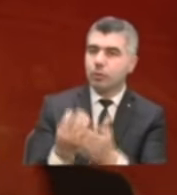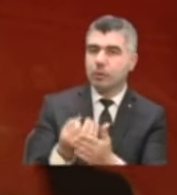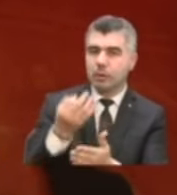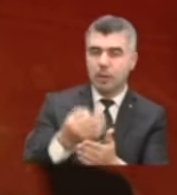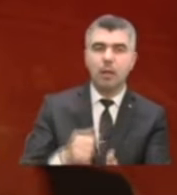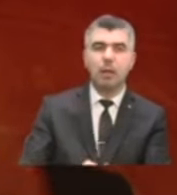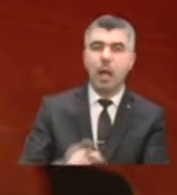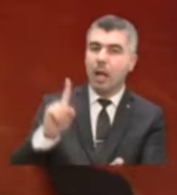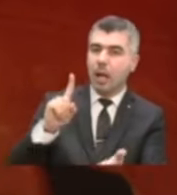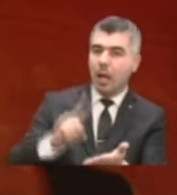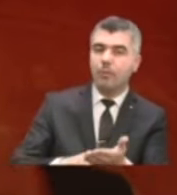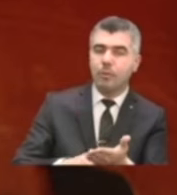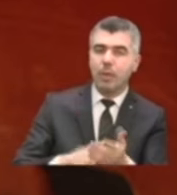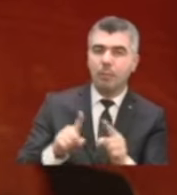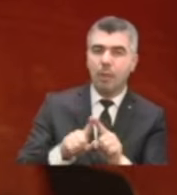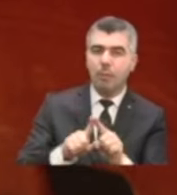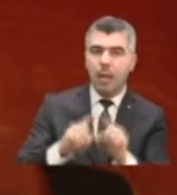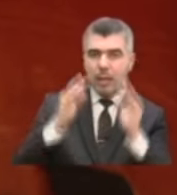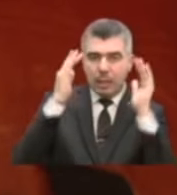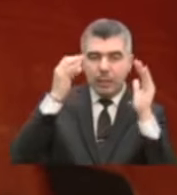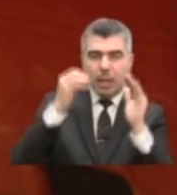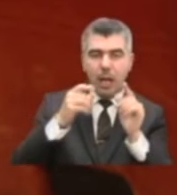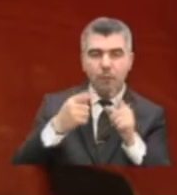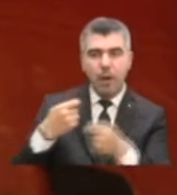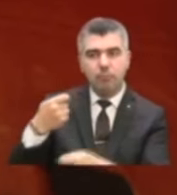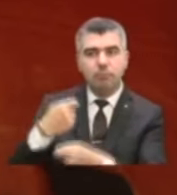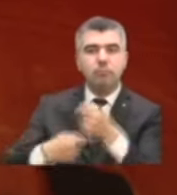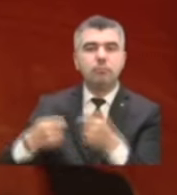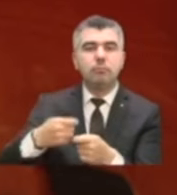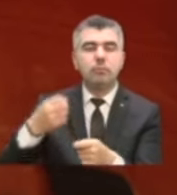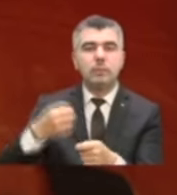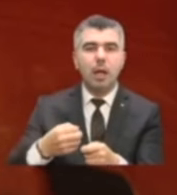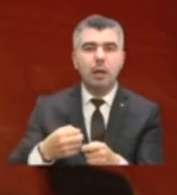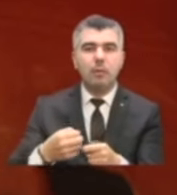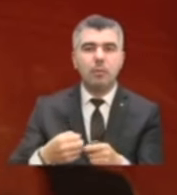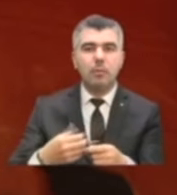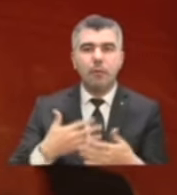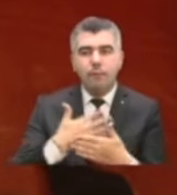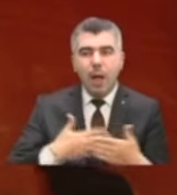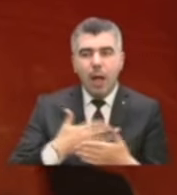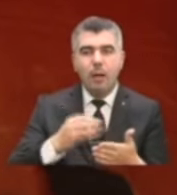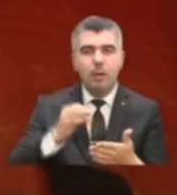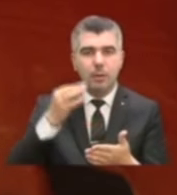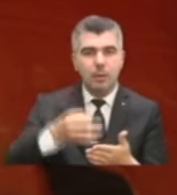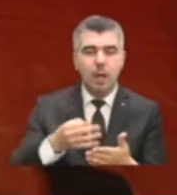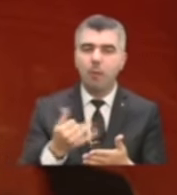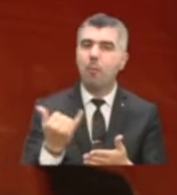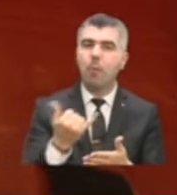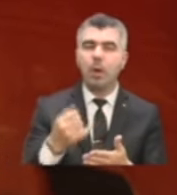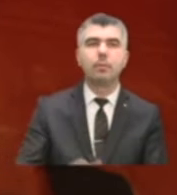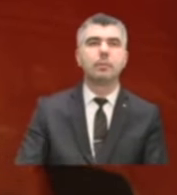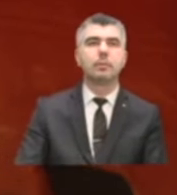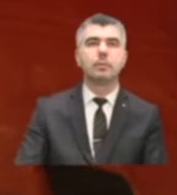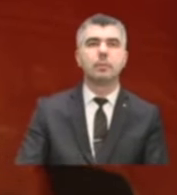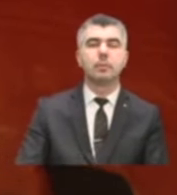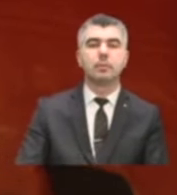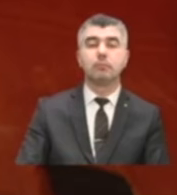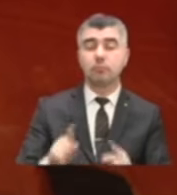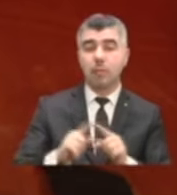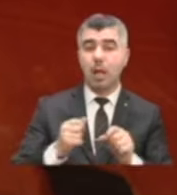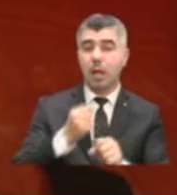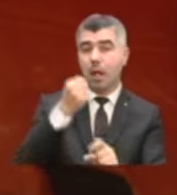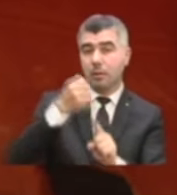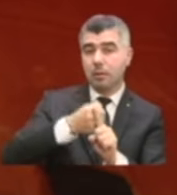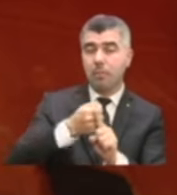ولا بد من جعل من الثقافة عبارة عن منظومة اقتصادية أكثر من ترفيهية أو قضاء وقت فارغ. كيف ما كتعرفوا اشتغلت الوزاره